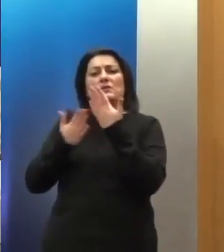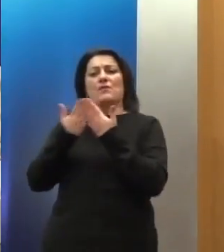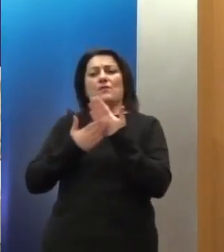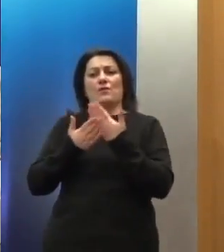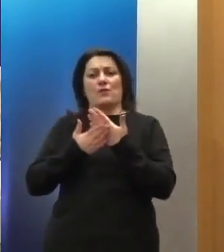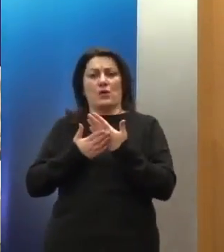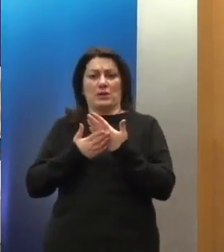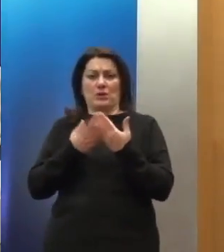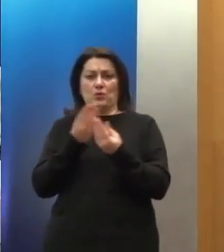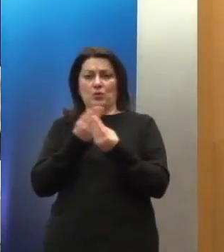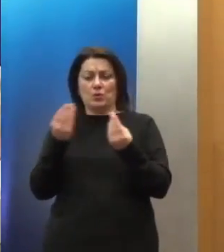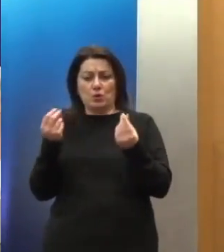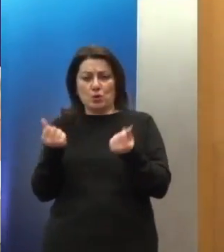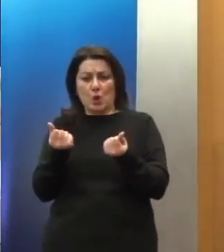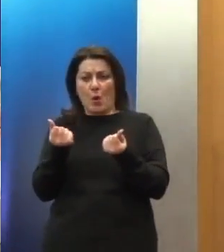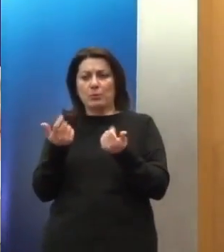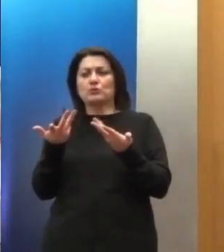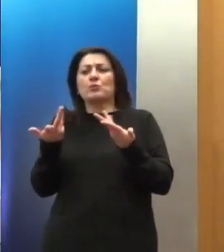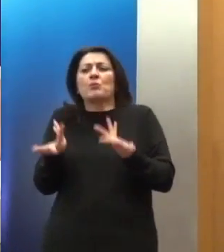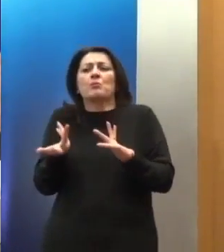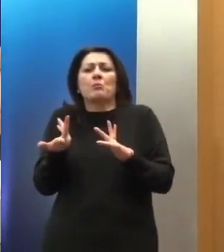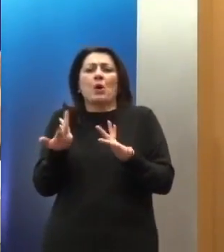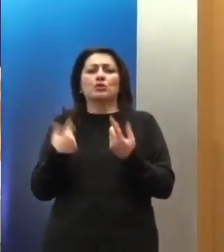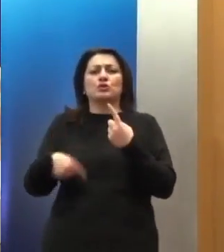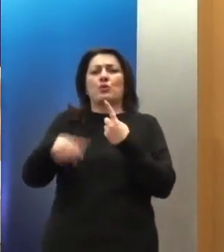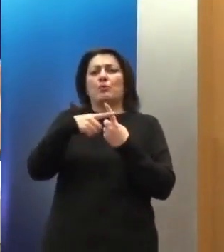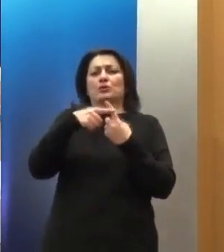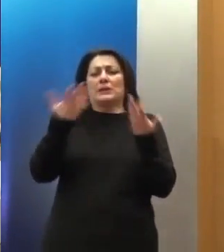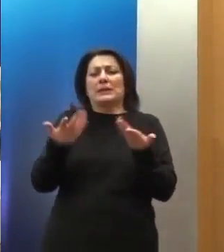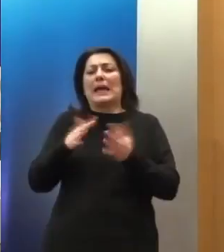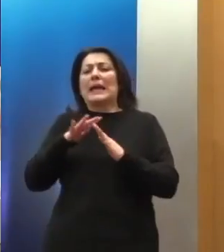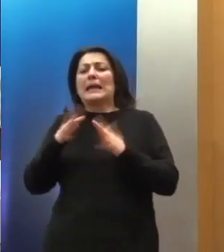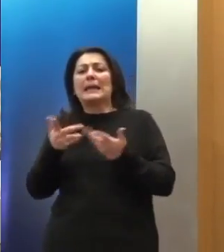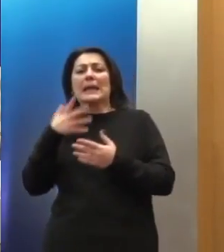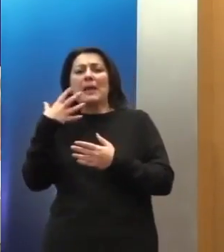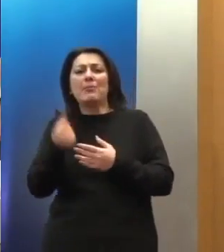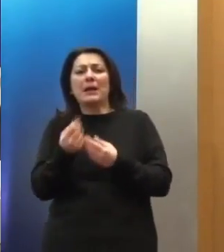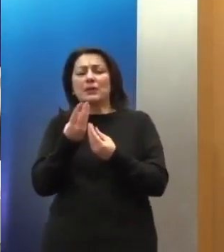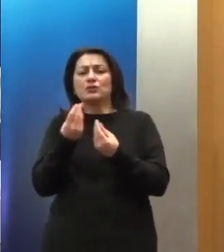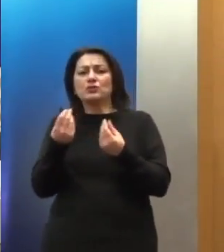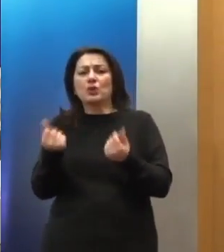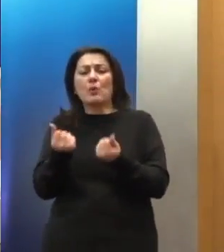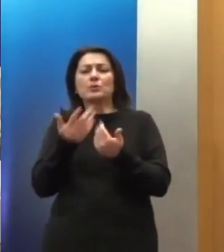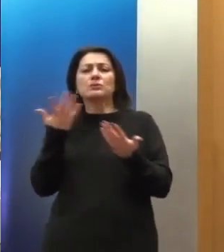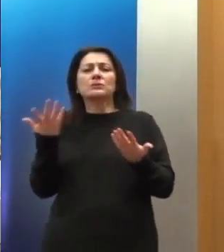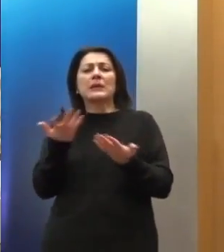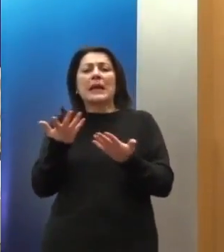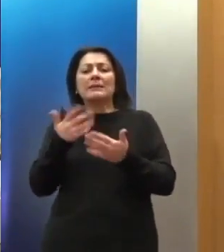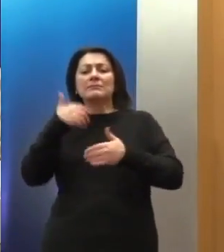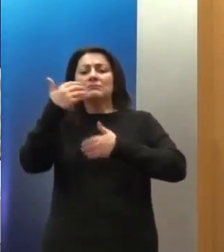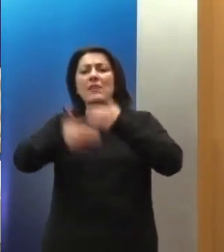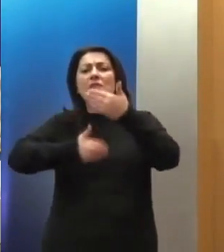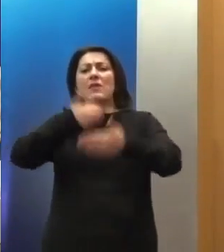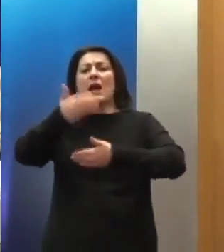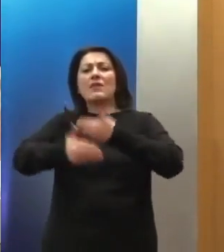of implementation, δηλαδή να υπάρχουν κυρώσεις, να υπάρχει η διαδρομή που πρέπει να ακολουθηθεί και